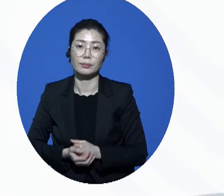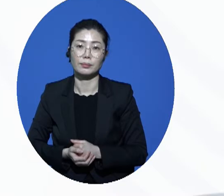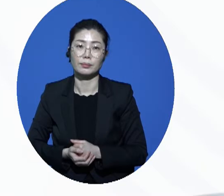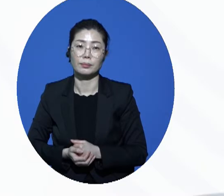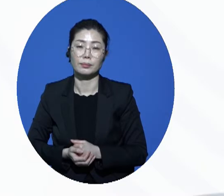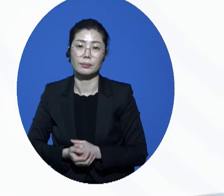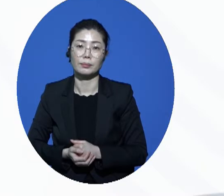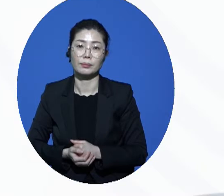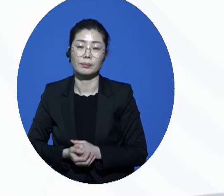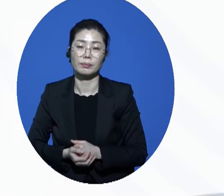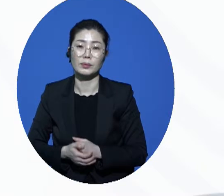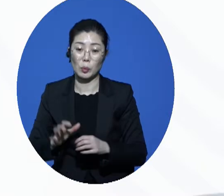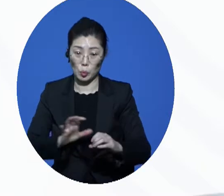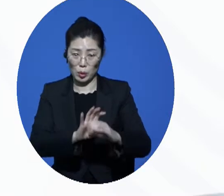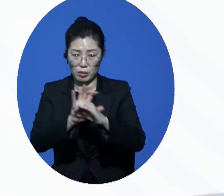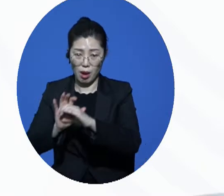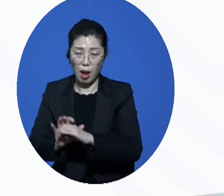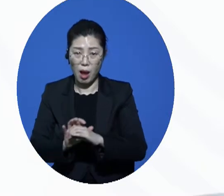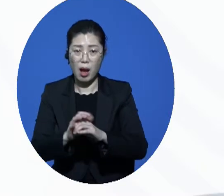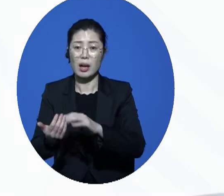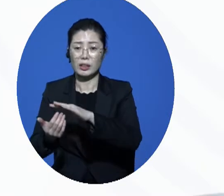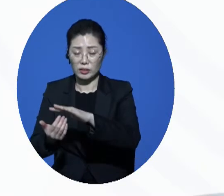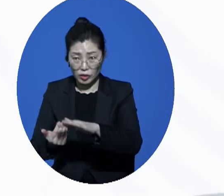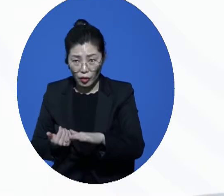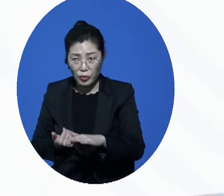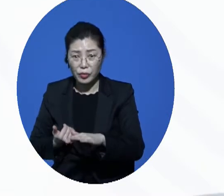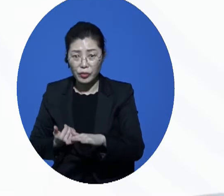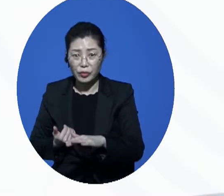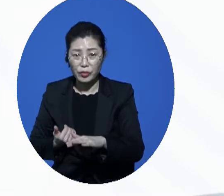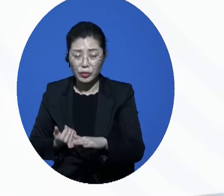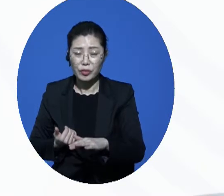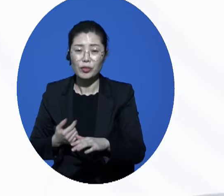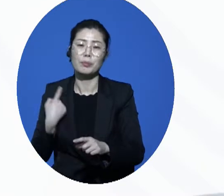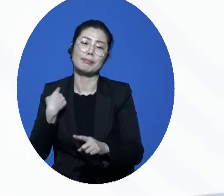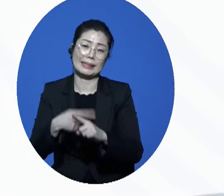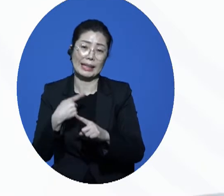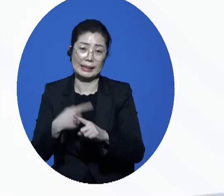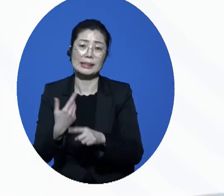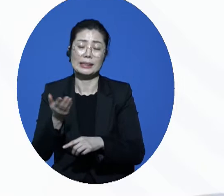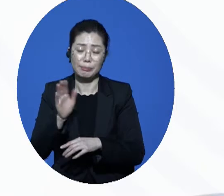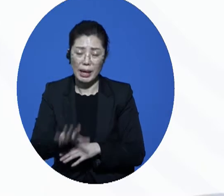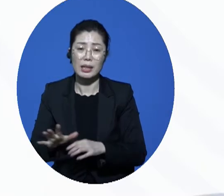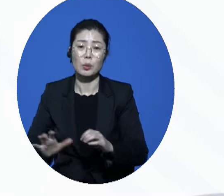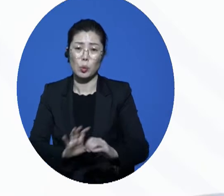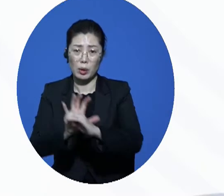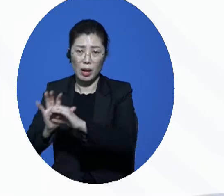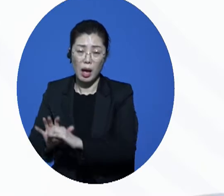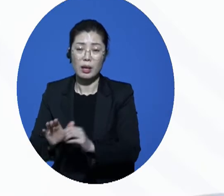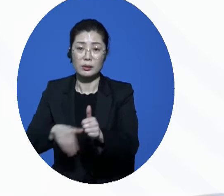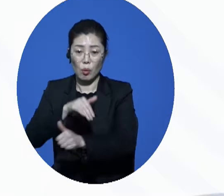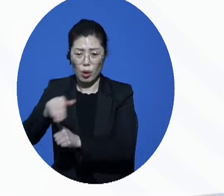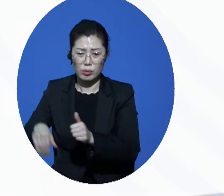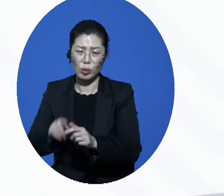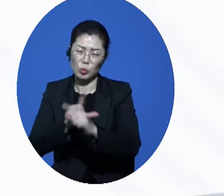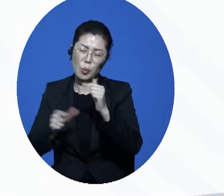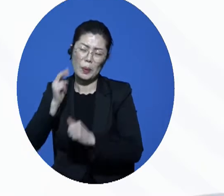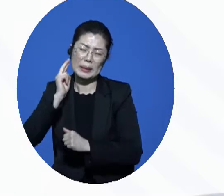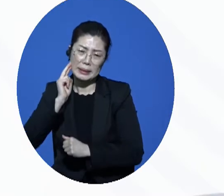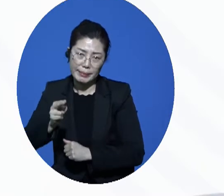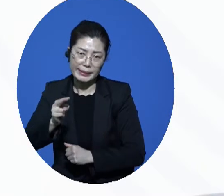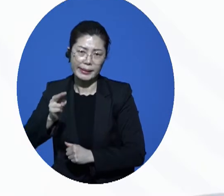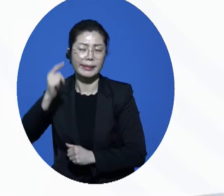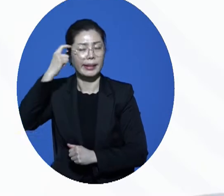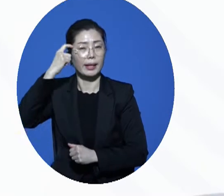경우에는 물론 코로나19 전에도 물론 문제였었겠습니다만 특히 코로나 상황에선 더더욱 심하지 않았나라는 생각이